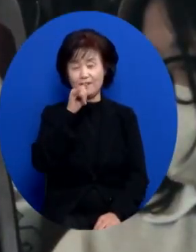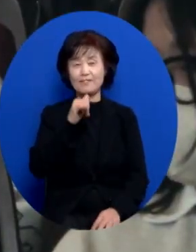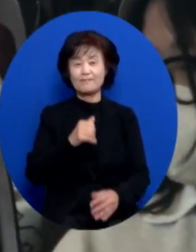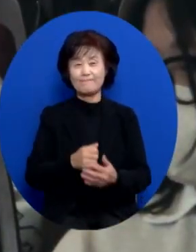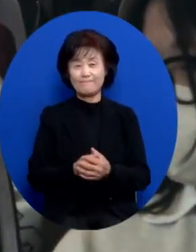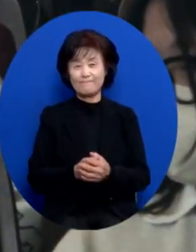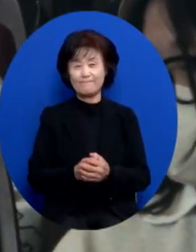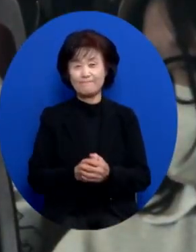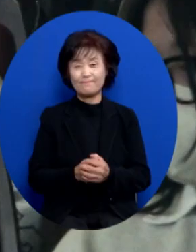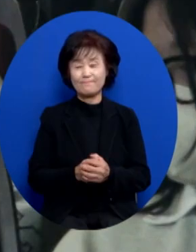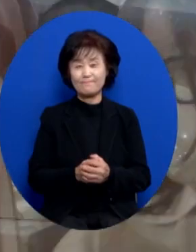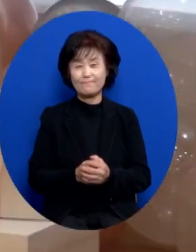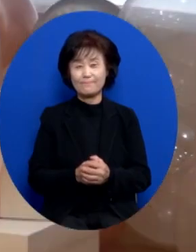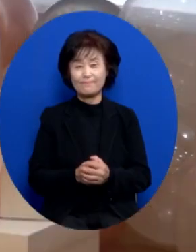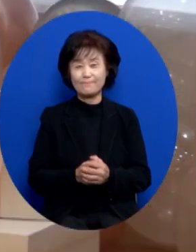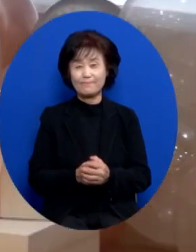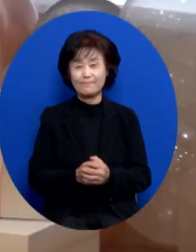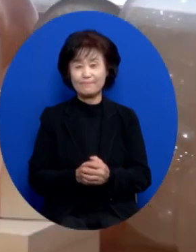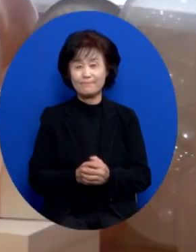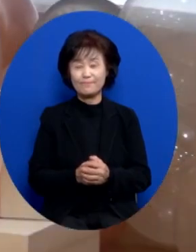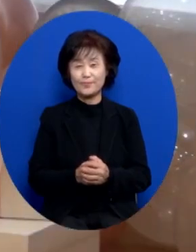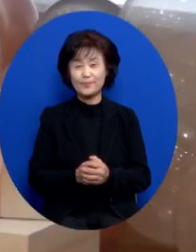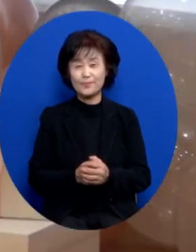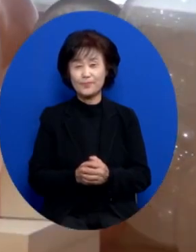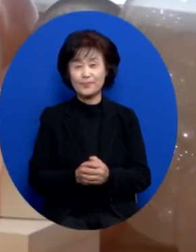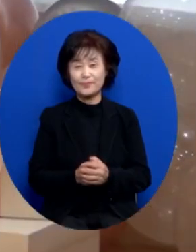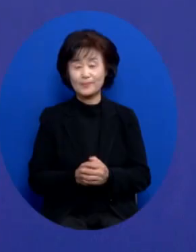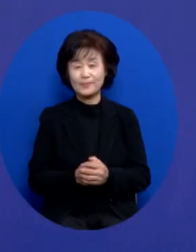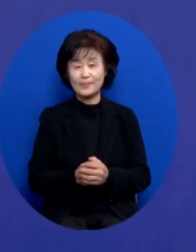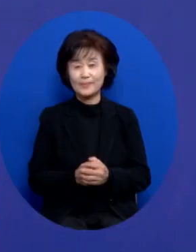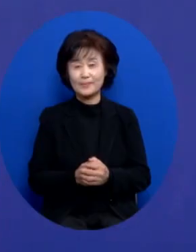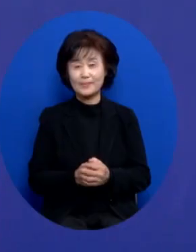사랑빛이었습니다. CTS 뉴스 장현수입니다.